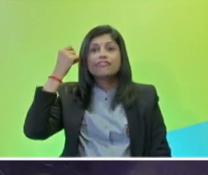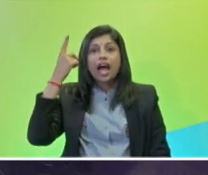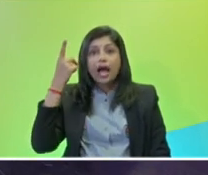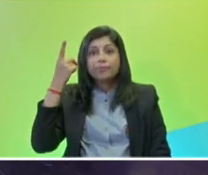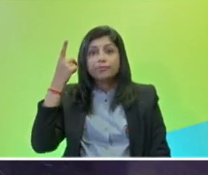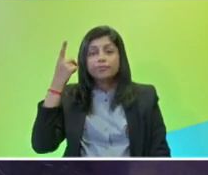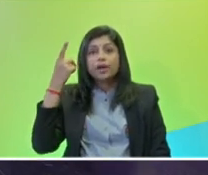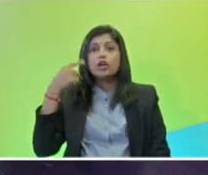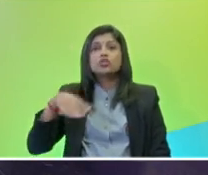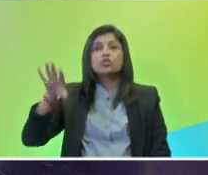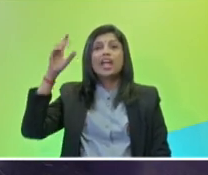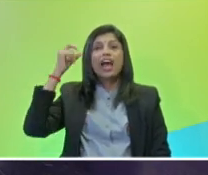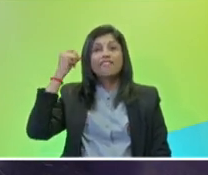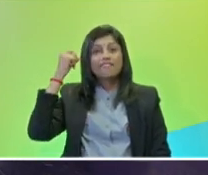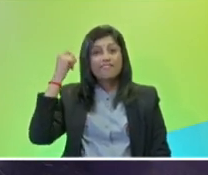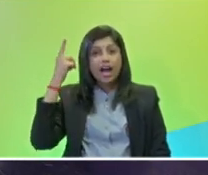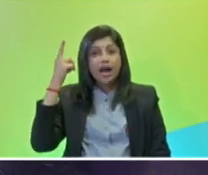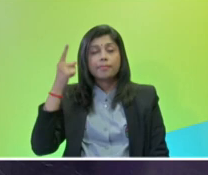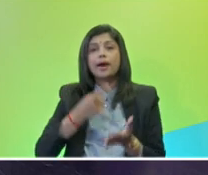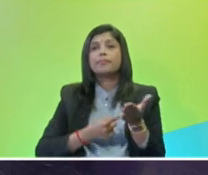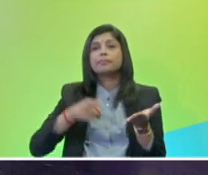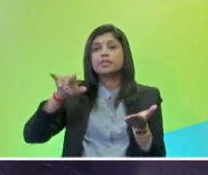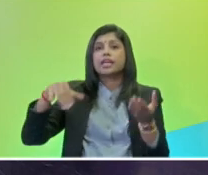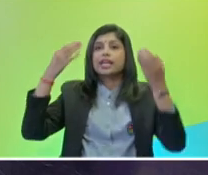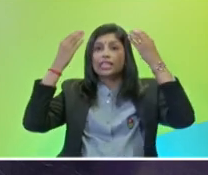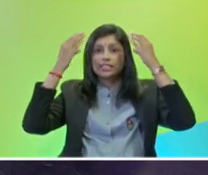dapat Memahami pergerakan tadi